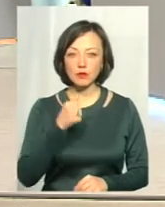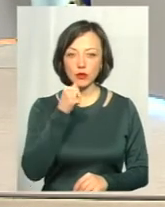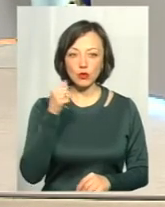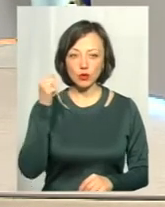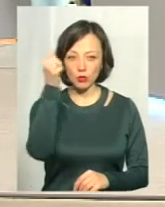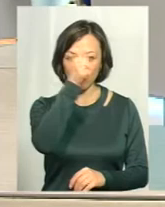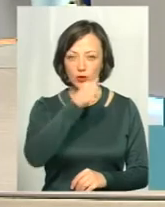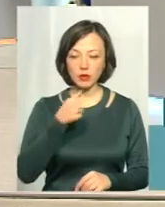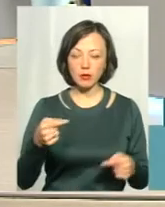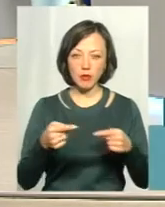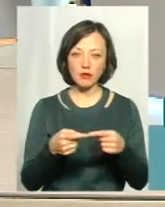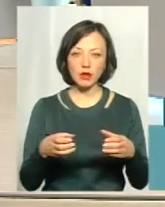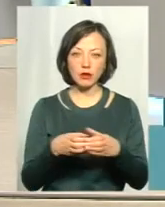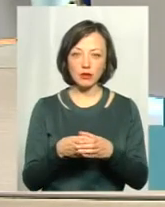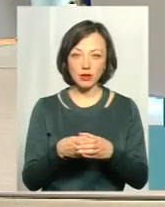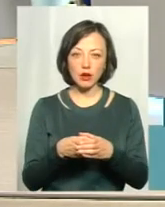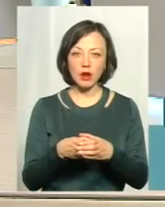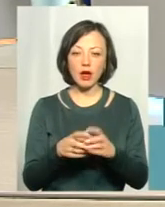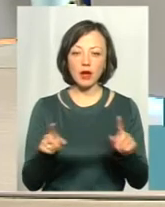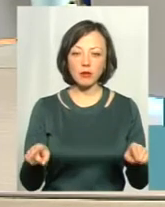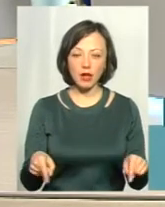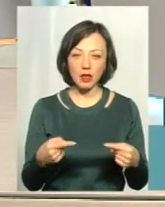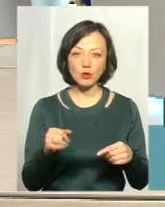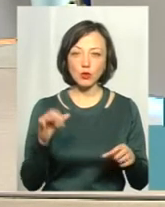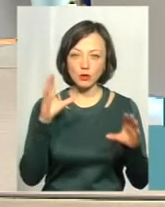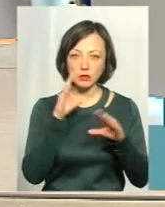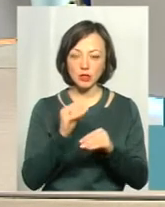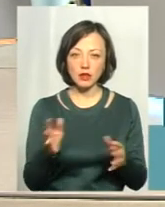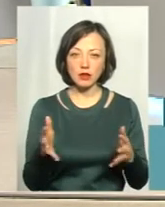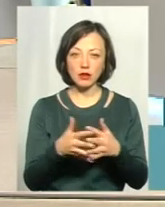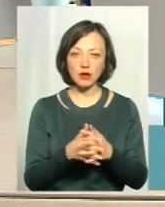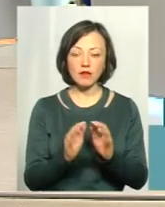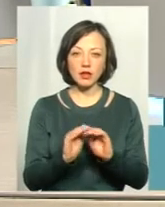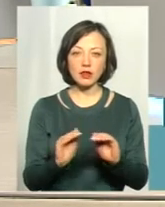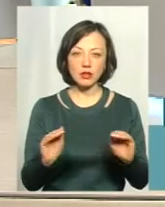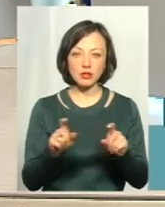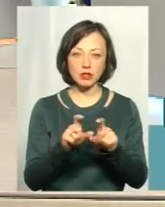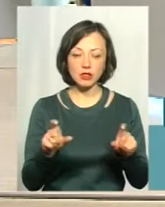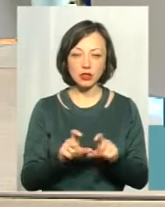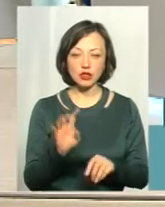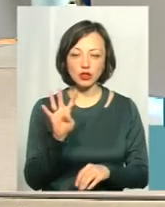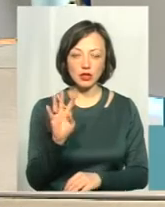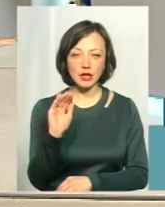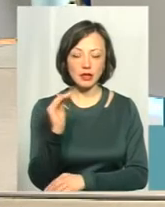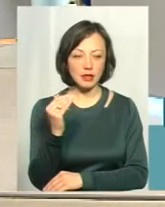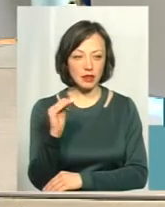в тому році певна категорія дітей прийшли реабілітації і успішно інтегровані в дошкільні заклади. 4